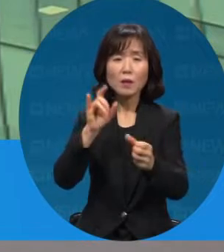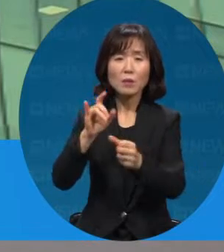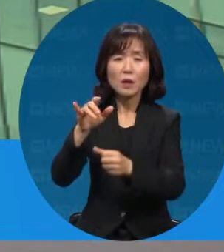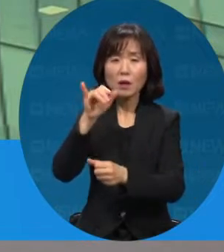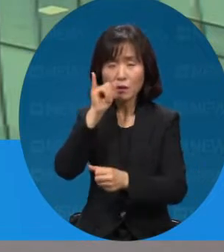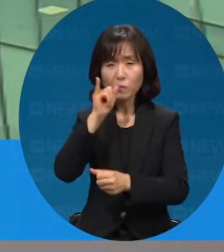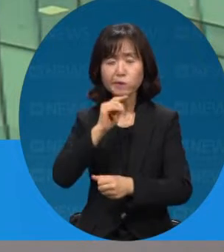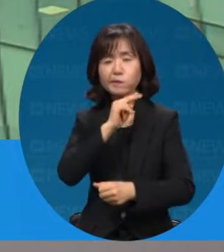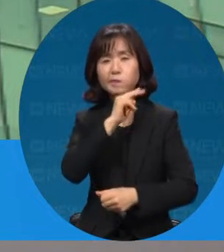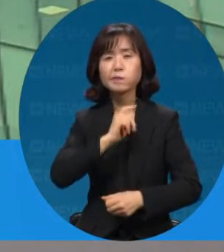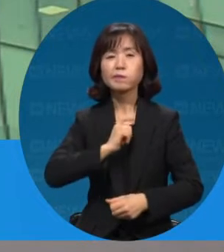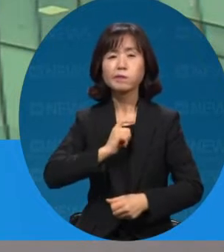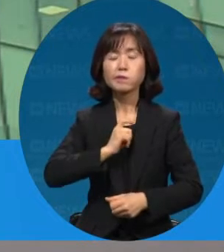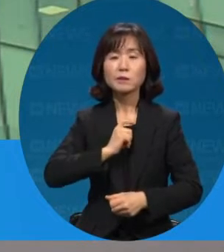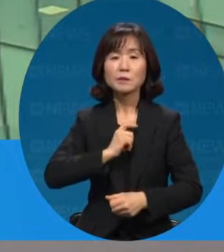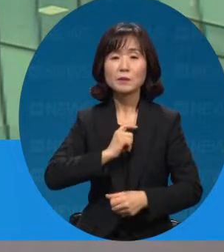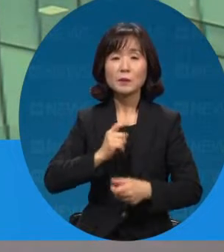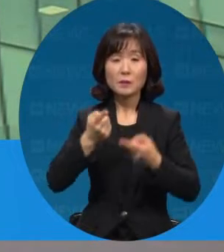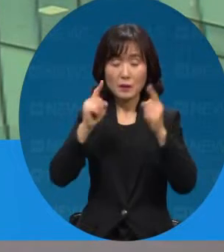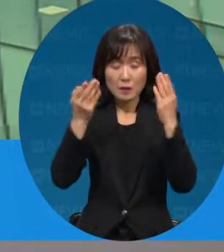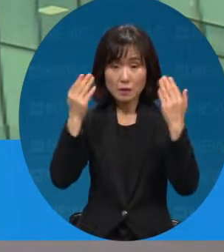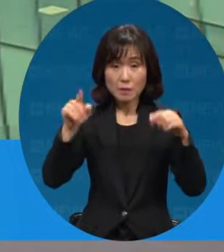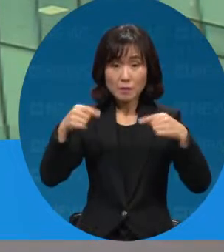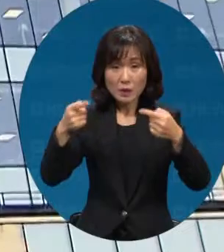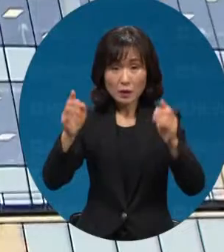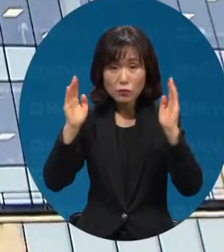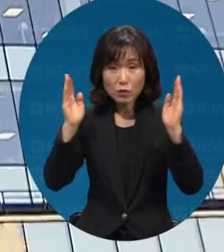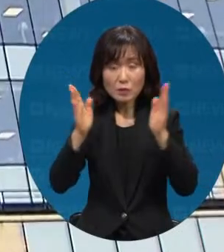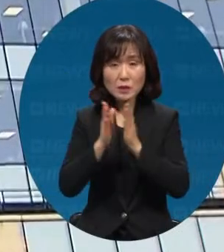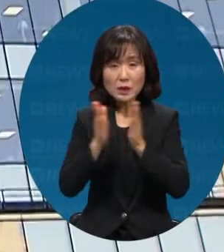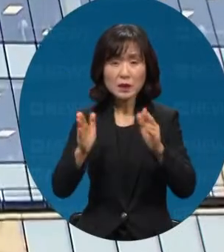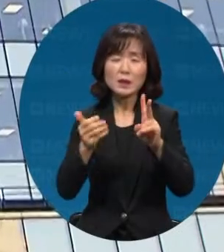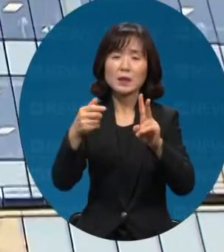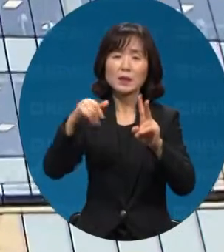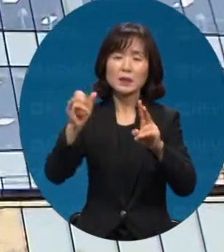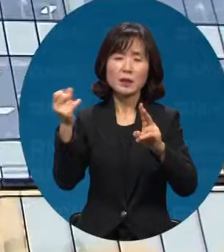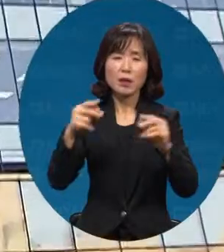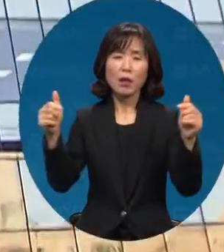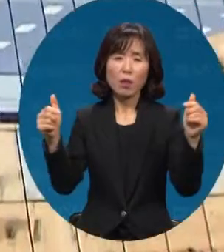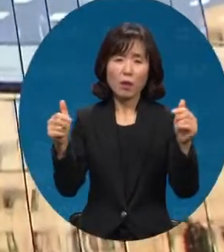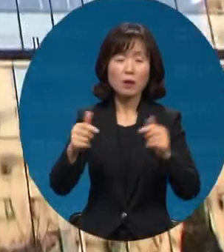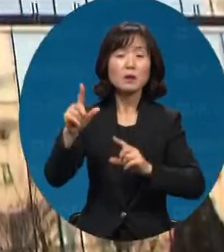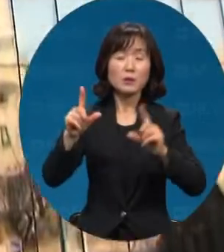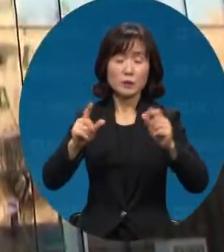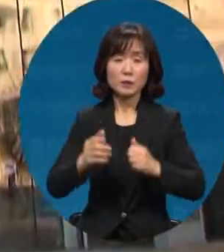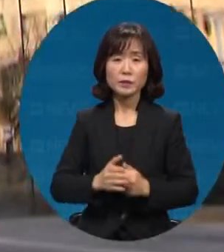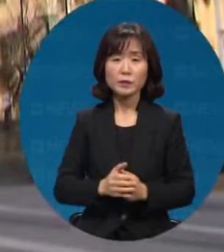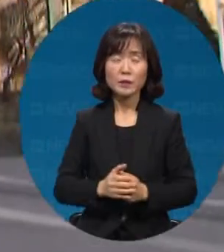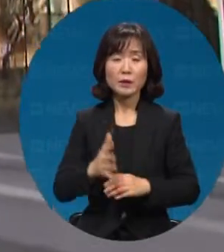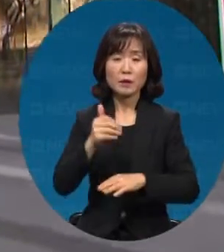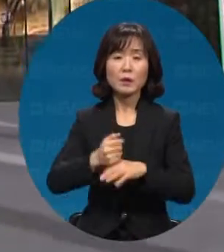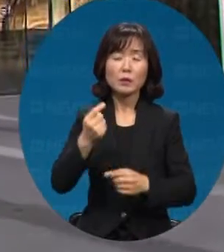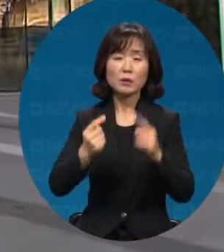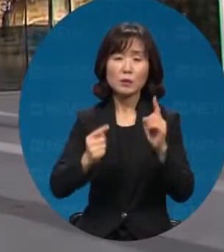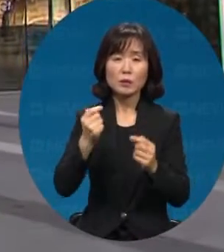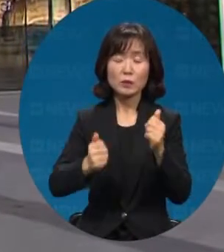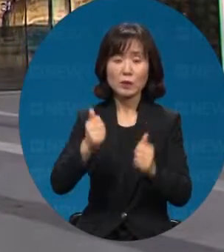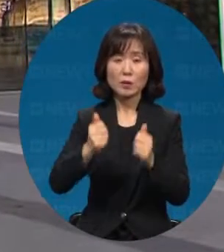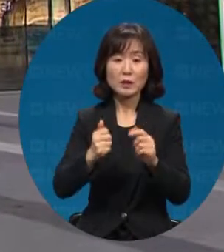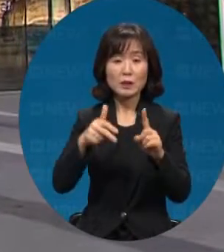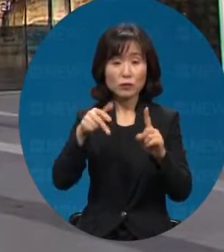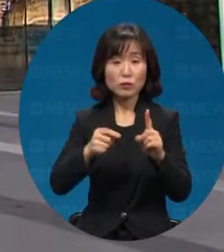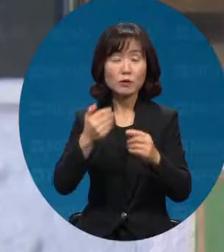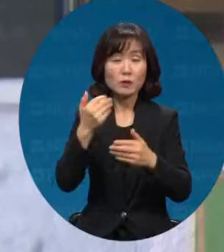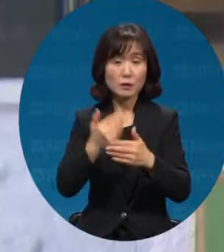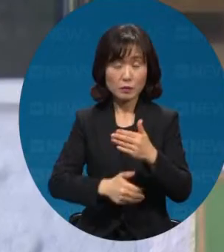축소되는 분위기입니다 금창호 기자입니다 기말고사를 일주일에 앞둔 서울 한국외국어대학교